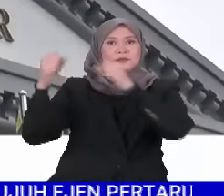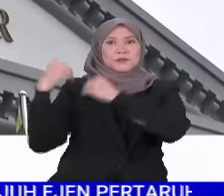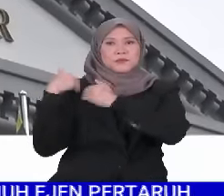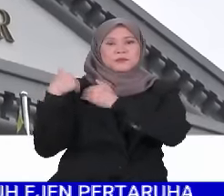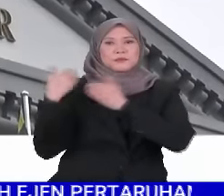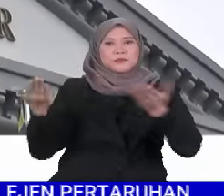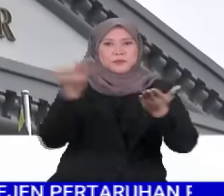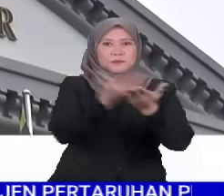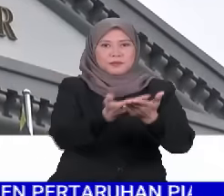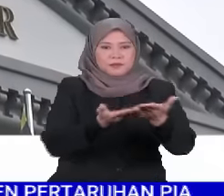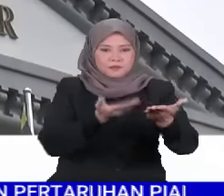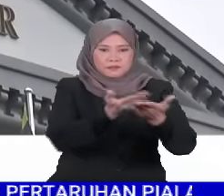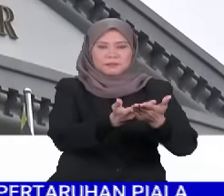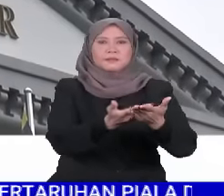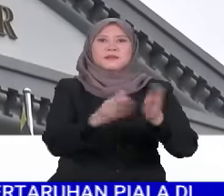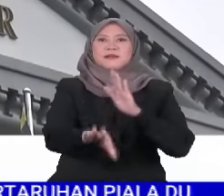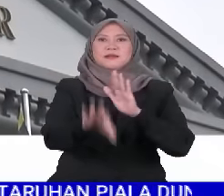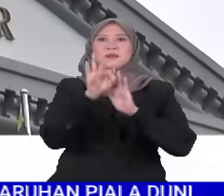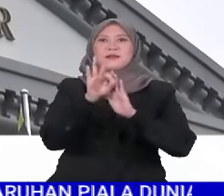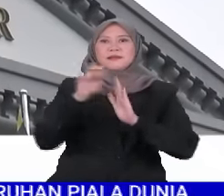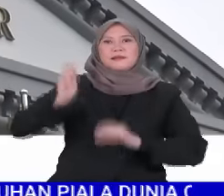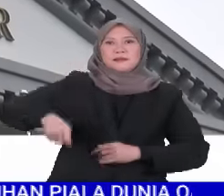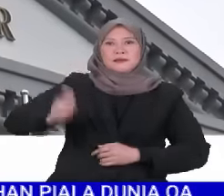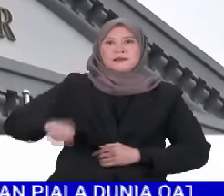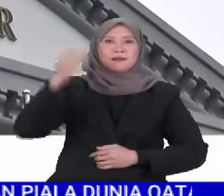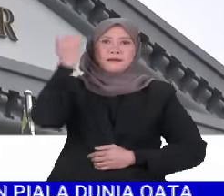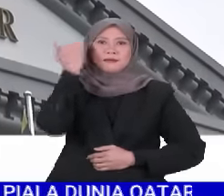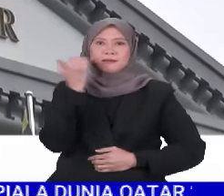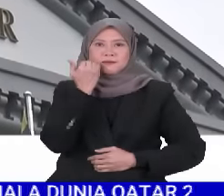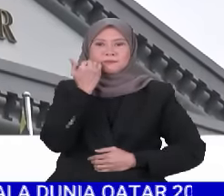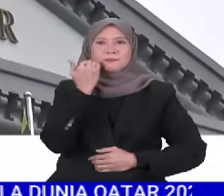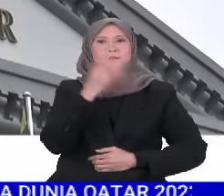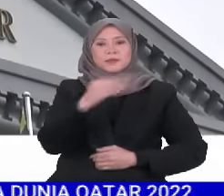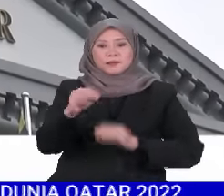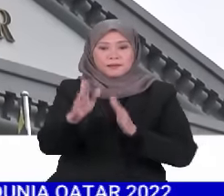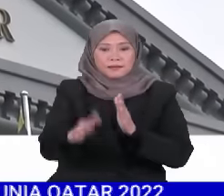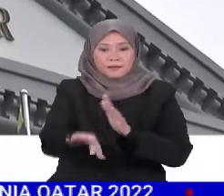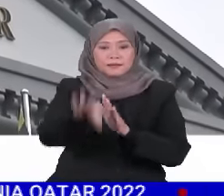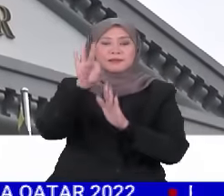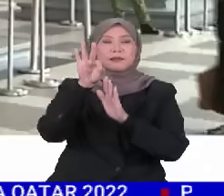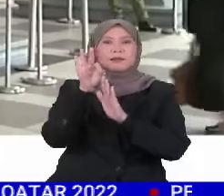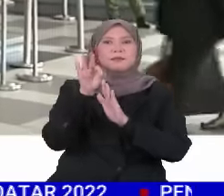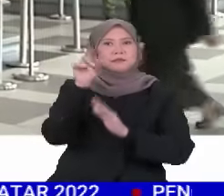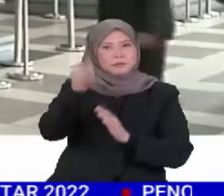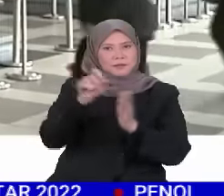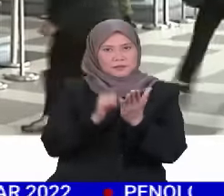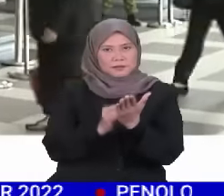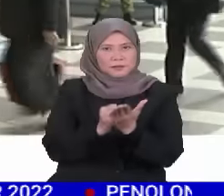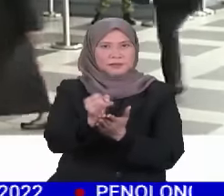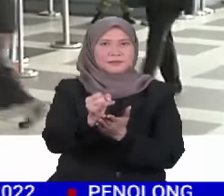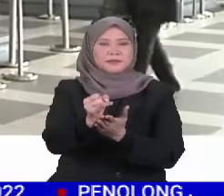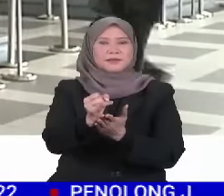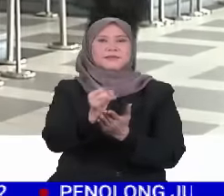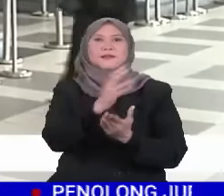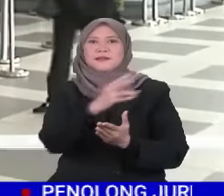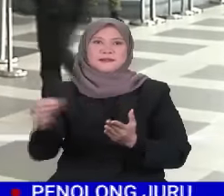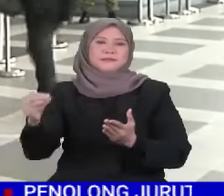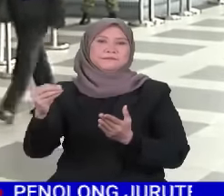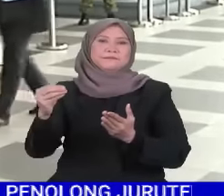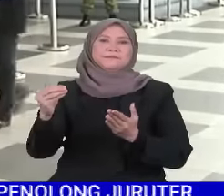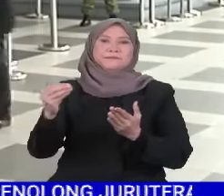mengemukakan cadangan pelantikan Hakim sekaligus memastikan Hakim yang dilantik adalah berintegrity dan